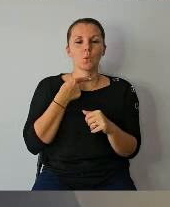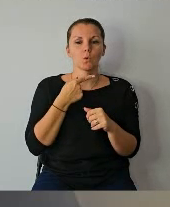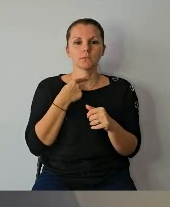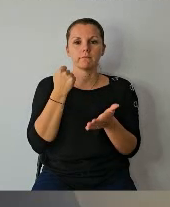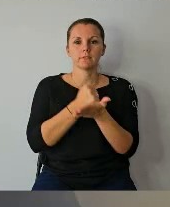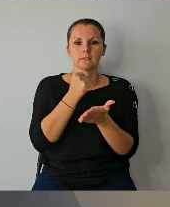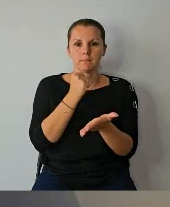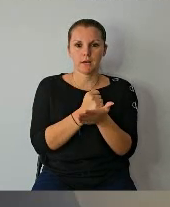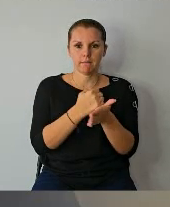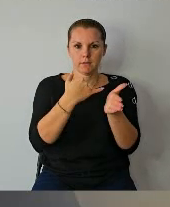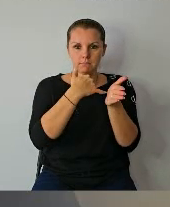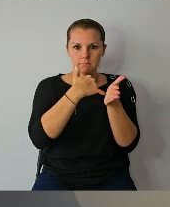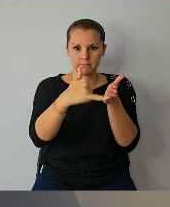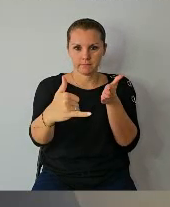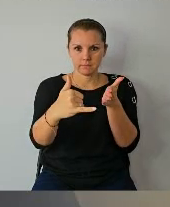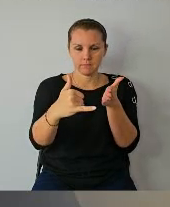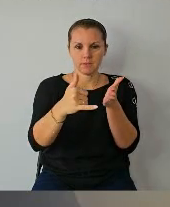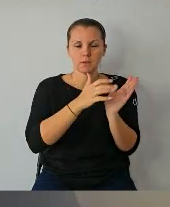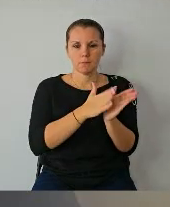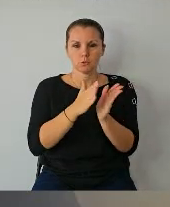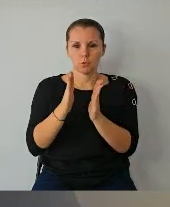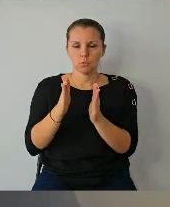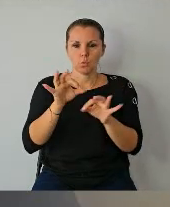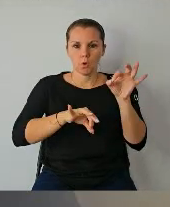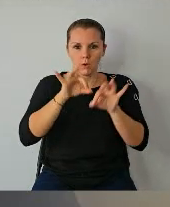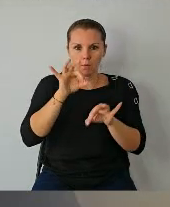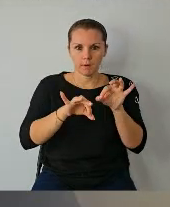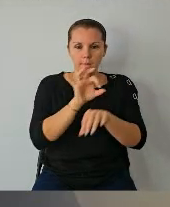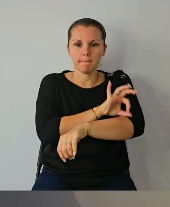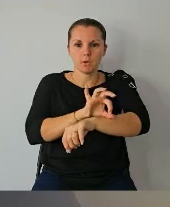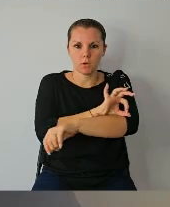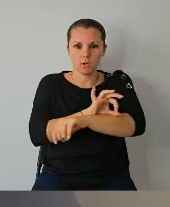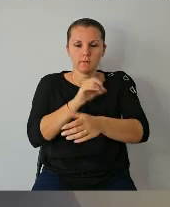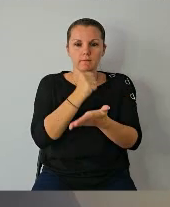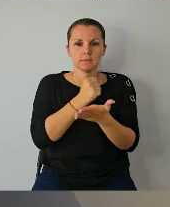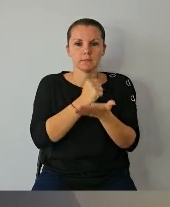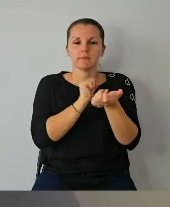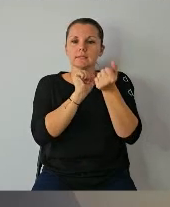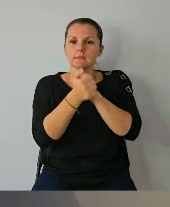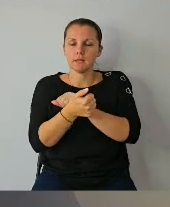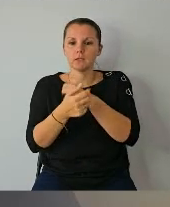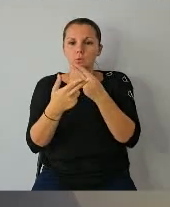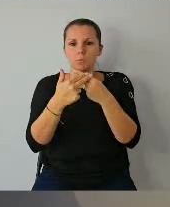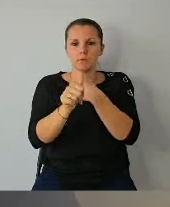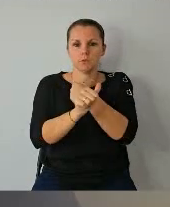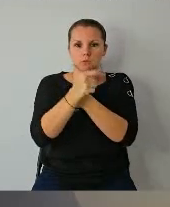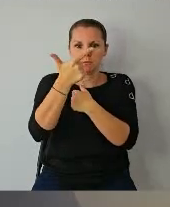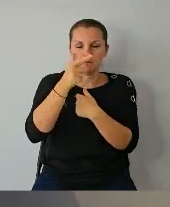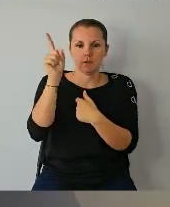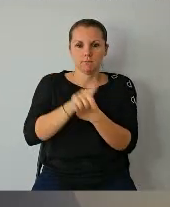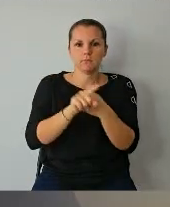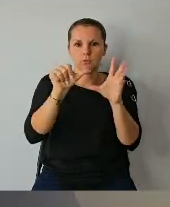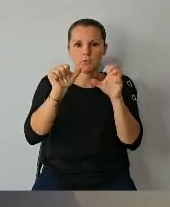głosowanie w sprawie zdjęcia z porządku obrad projektu uchwały w sprawie zmiany uchwały nr